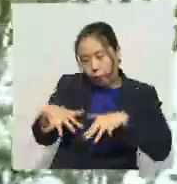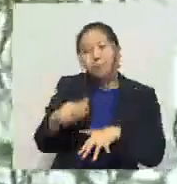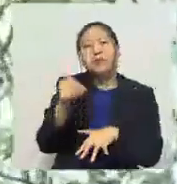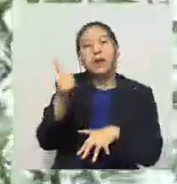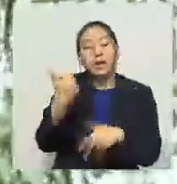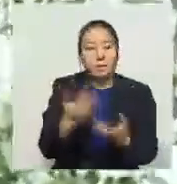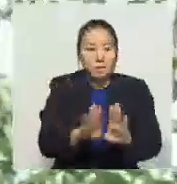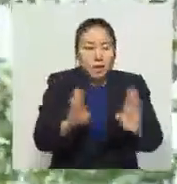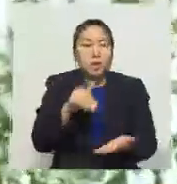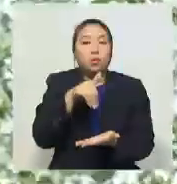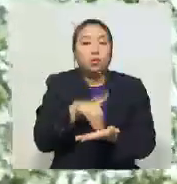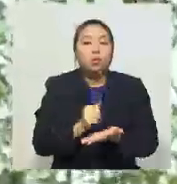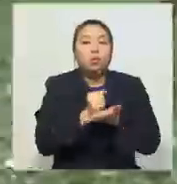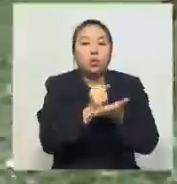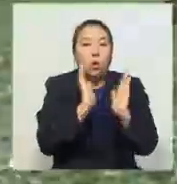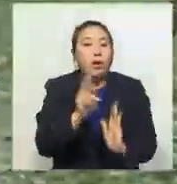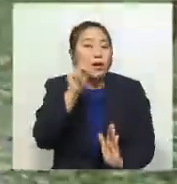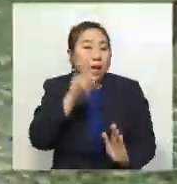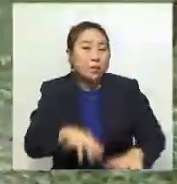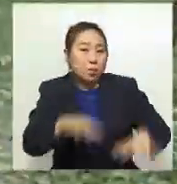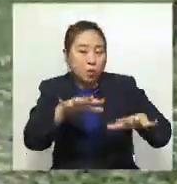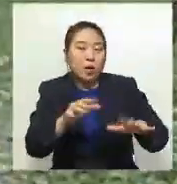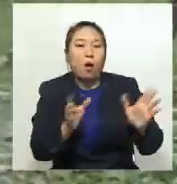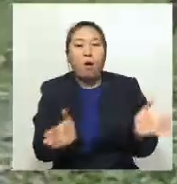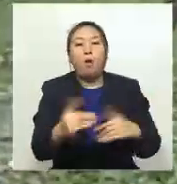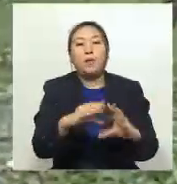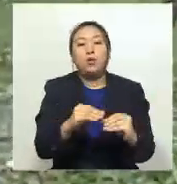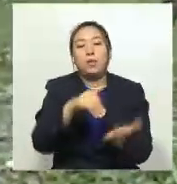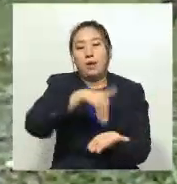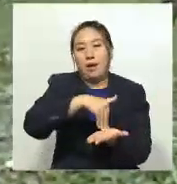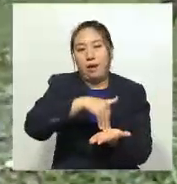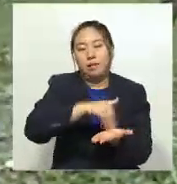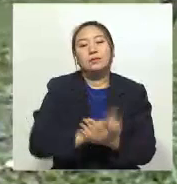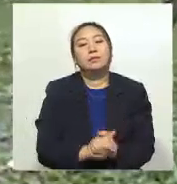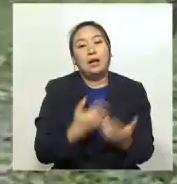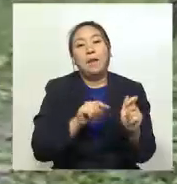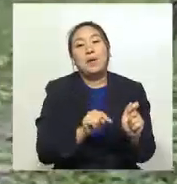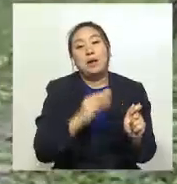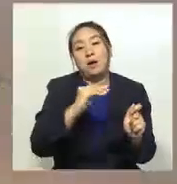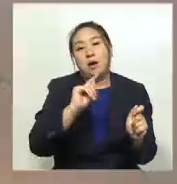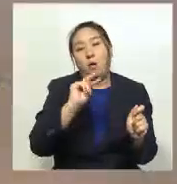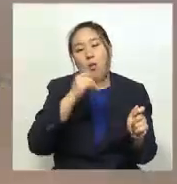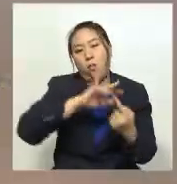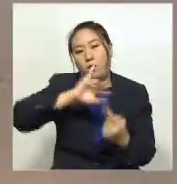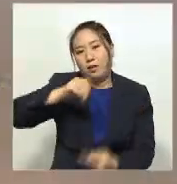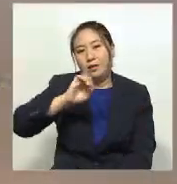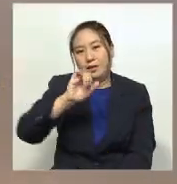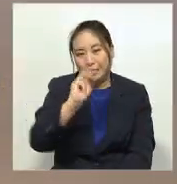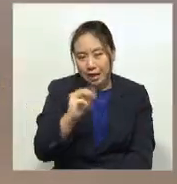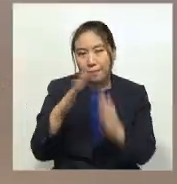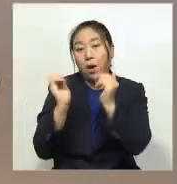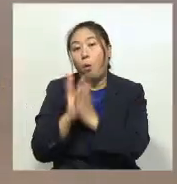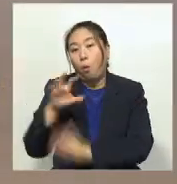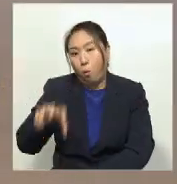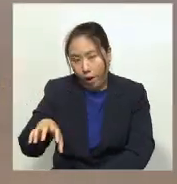ำเภอโขงเจียมที่หอประชุมที่ว่าการอำเภอโขงเจียมและที่วัดโขงเจียมเป็นจุดช่วยรับบริจาคสิ่งของและให้ความช่วยเหลือต